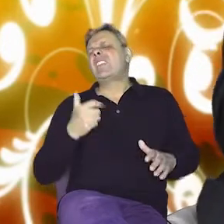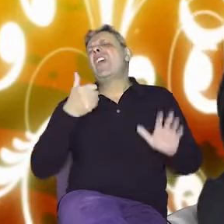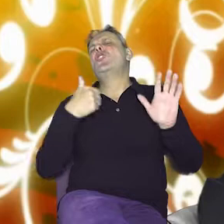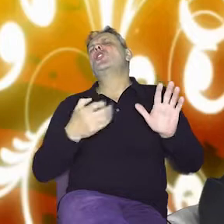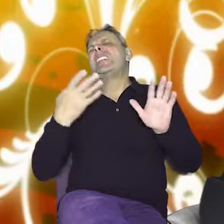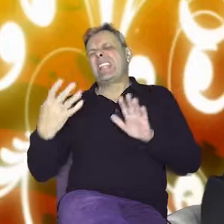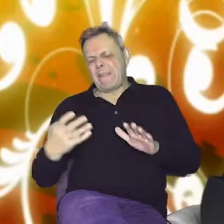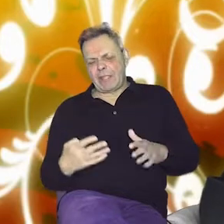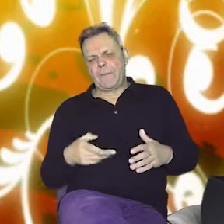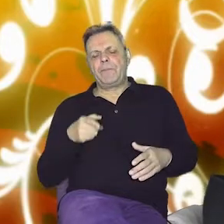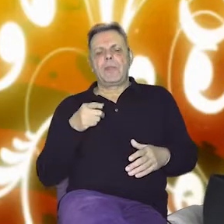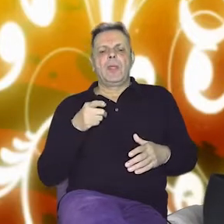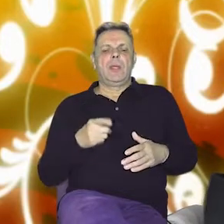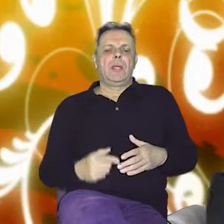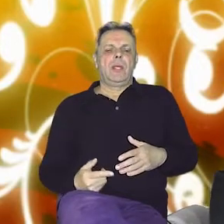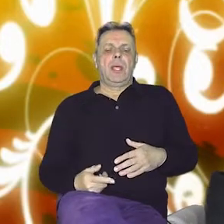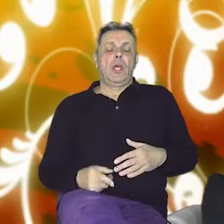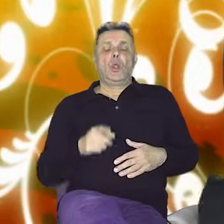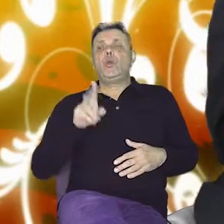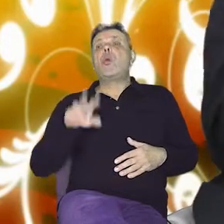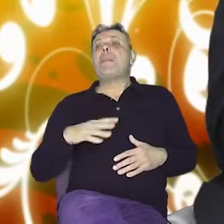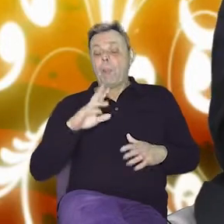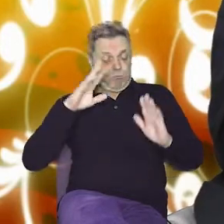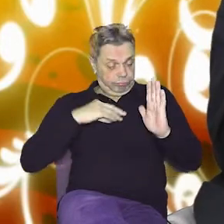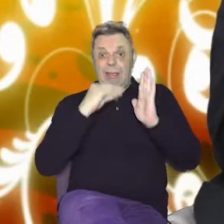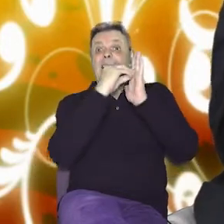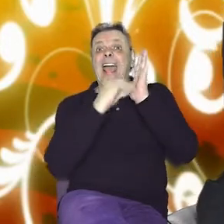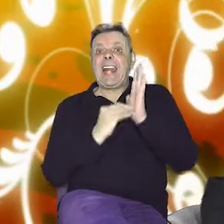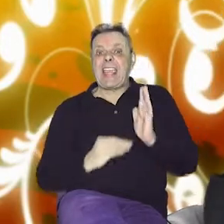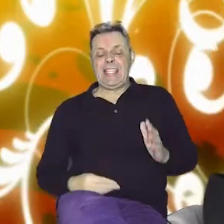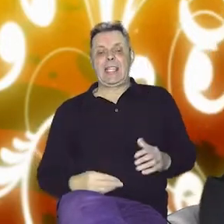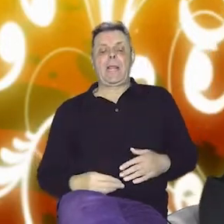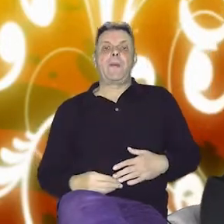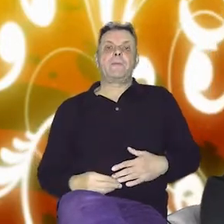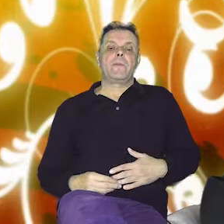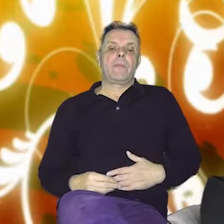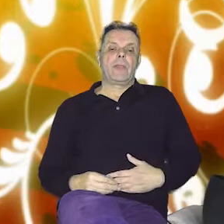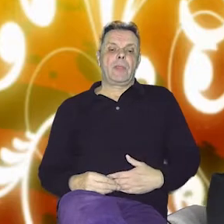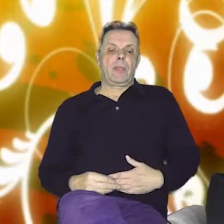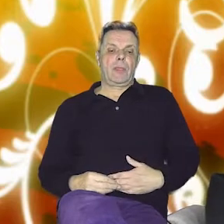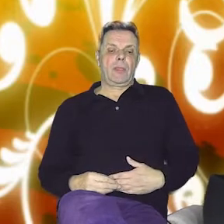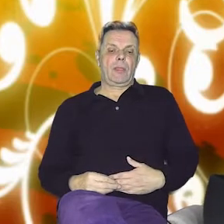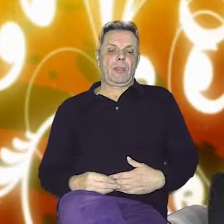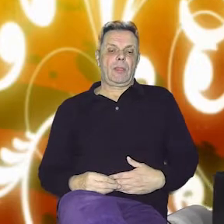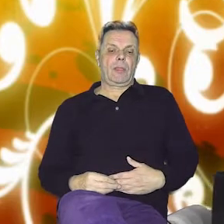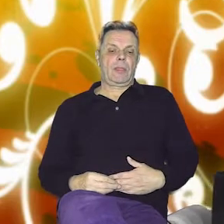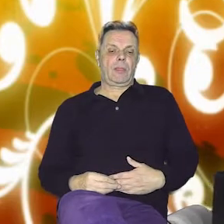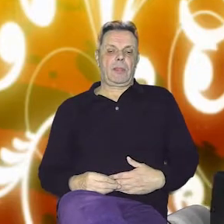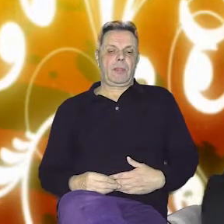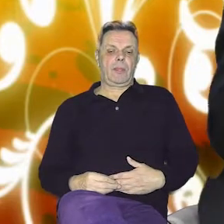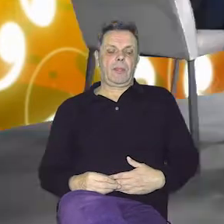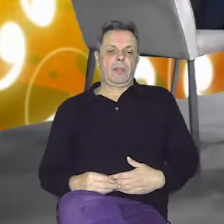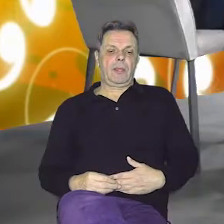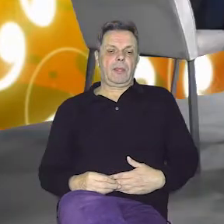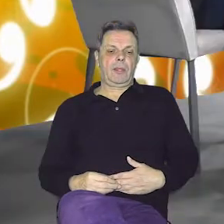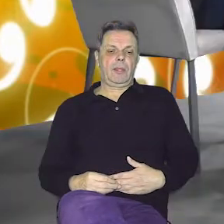369,000 registriranih. Jer to, evo, hvala ti Bože, tu imamo registar. Da. Tu i tu imamo. Da. Zahvaljujući profesoru Metelku i